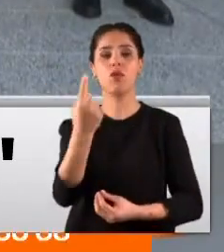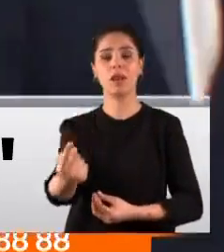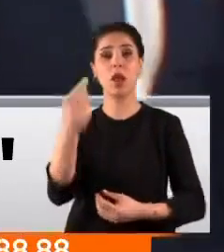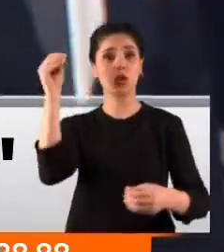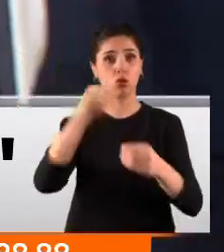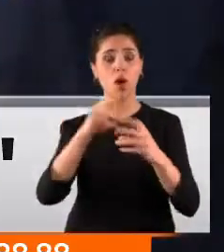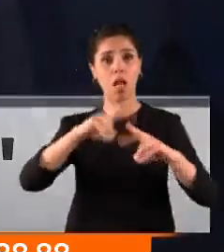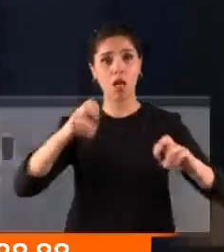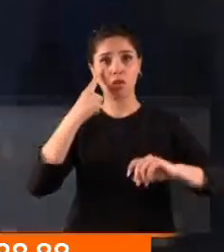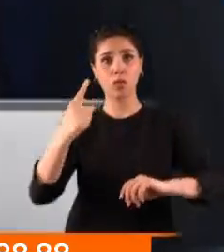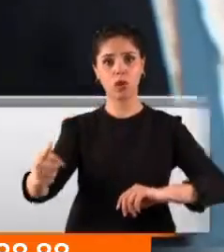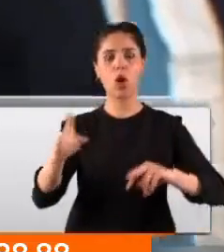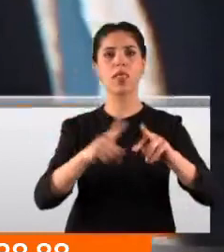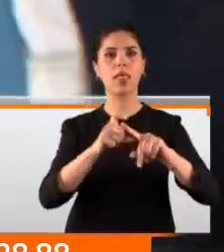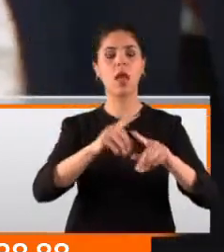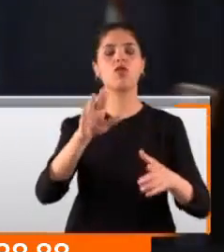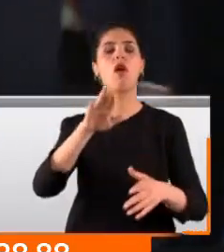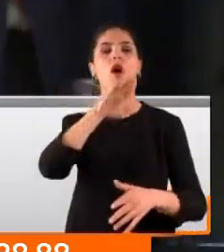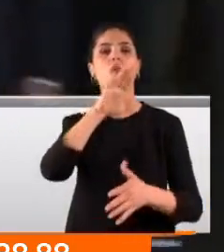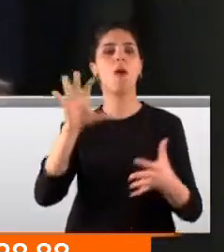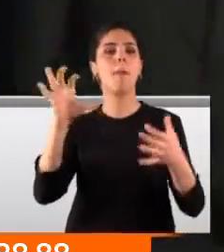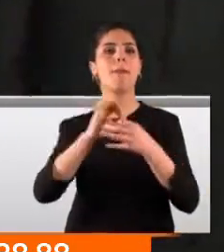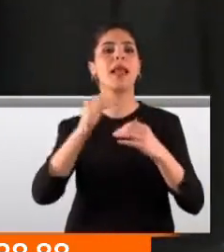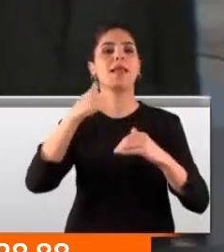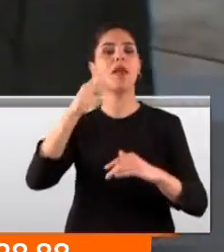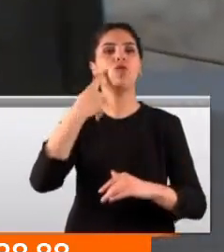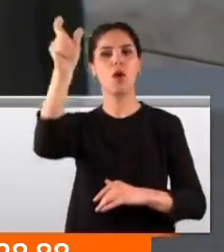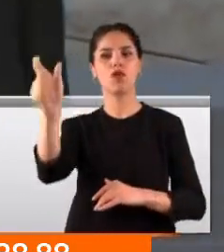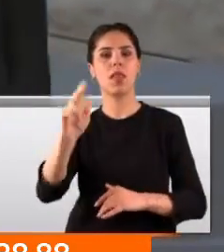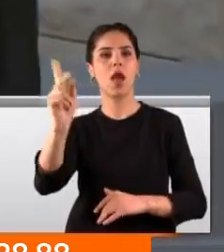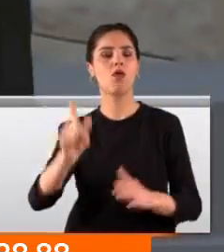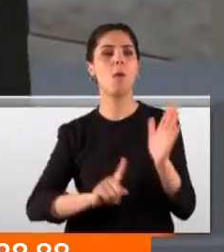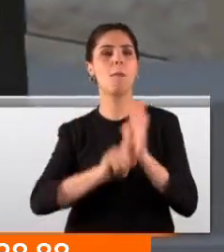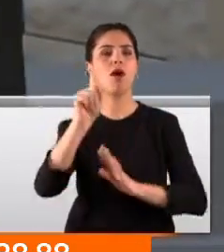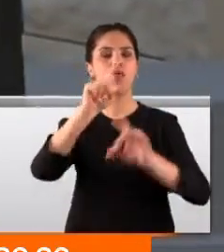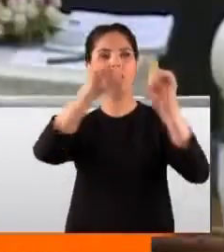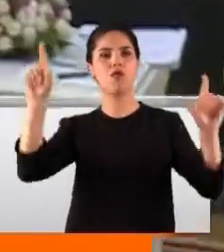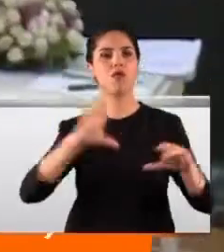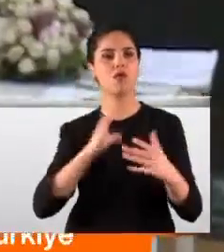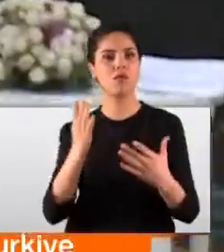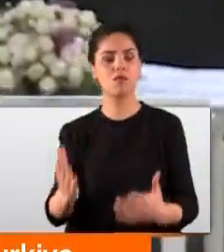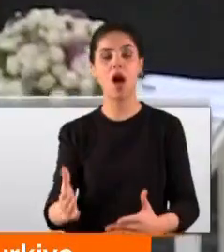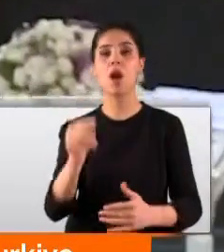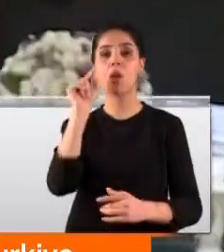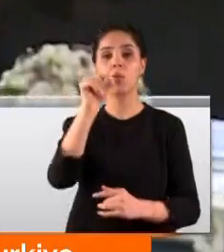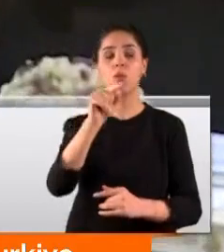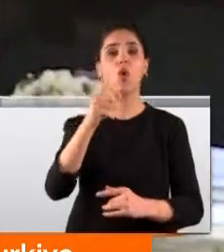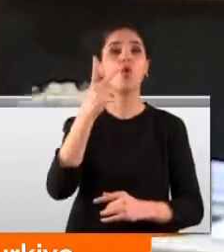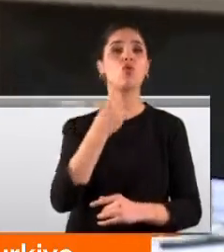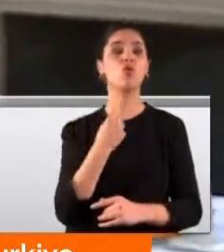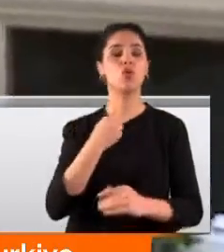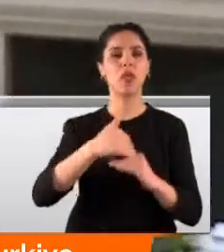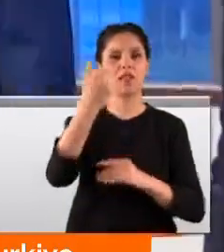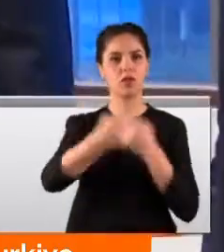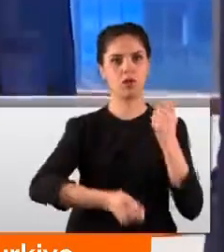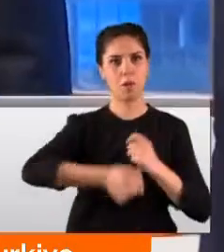ise NATO, Avrupa Birliği ya da Papa değil Erdoğan başardı başlığı kullanıldı. Rusya Dışişleri Bakanlığı da